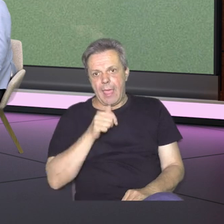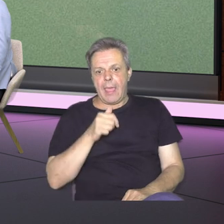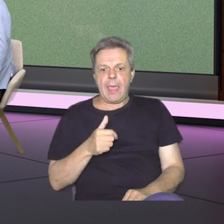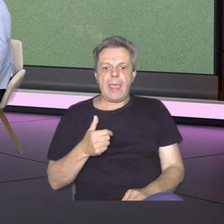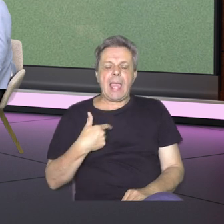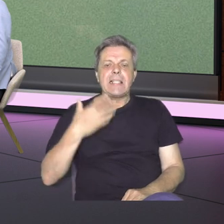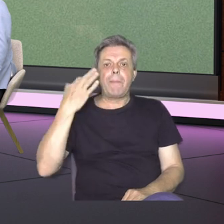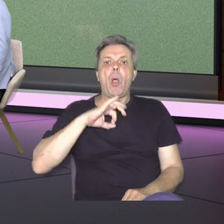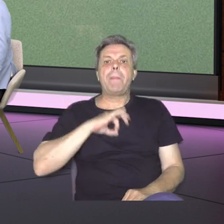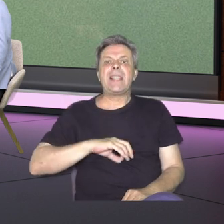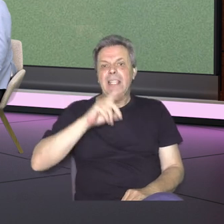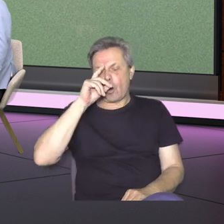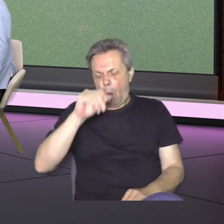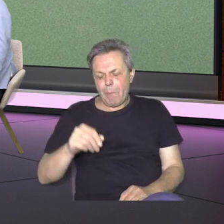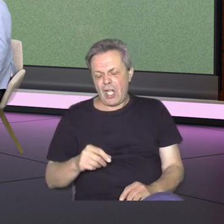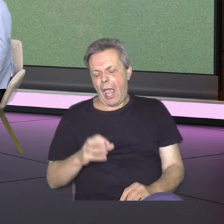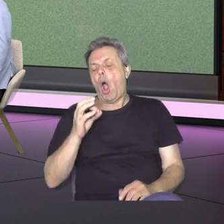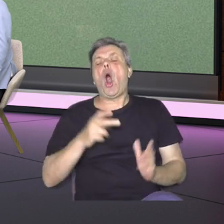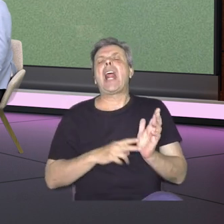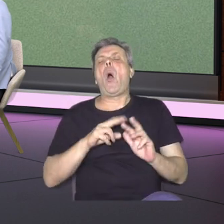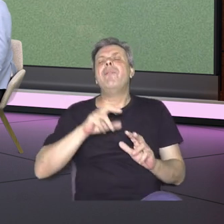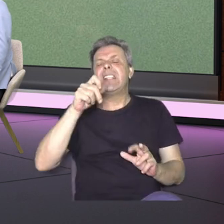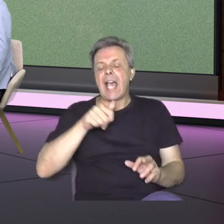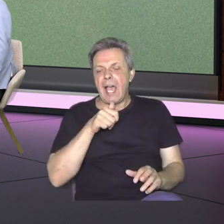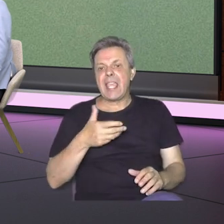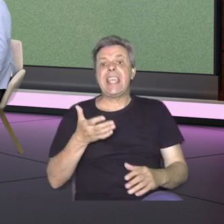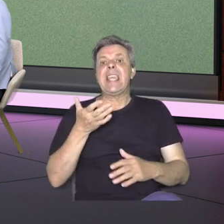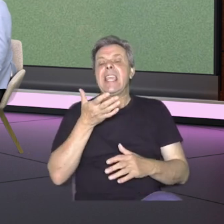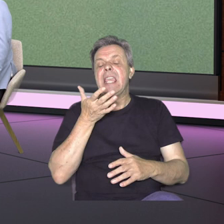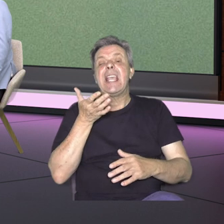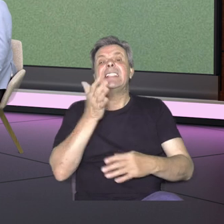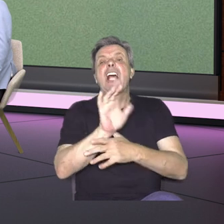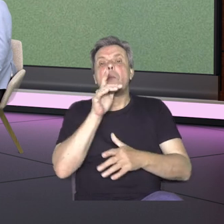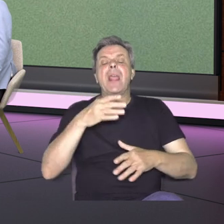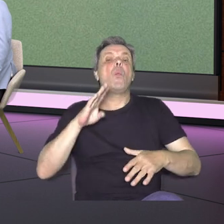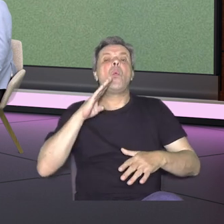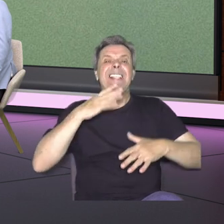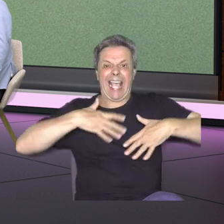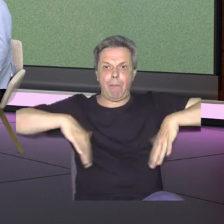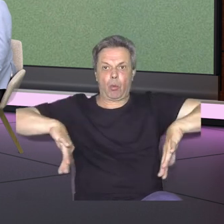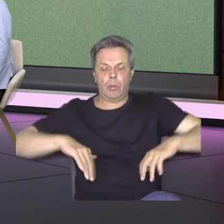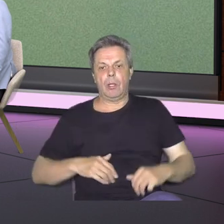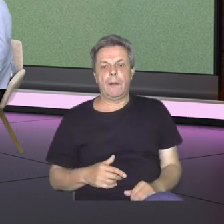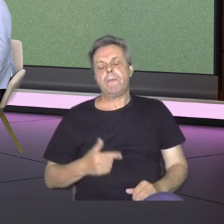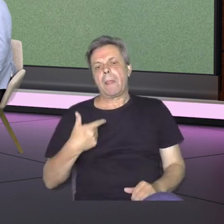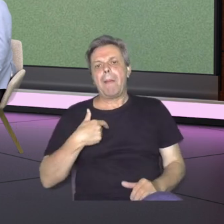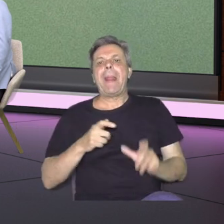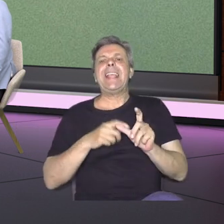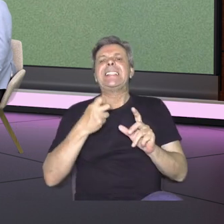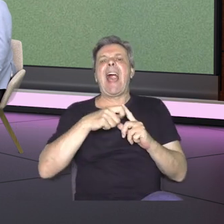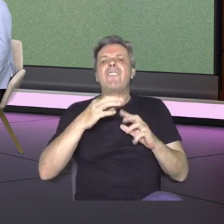se, ja sam bio predsjednik općine u Orahovici i zastupnik u Saboru. I meni se